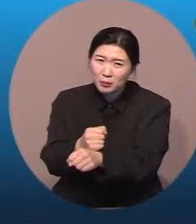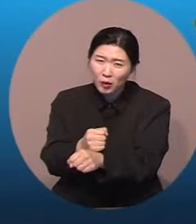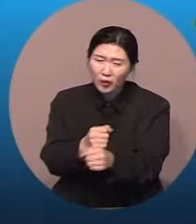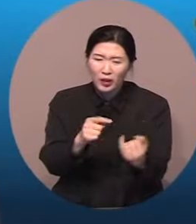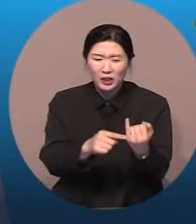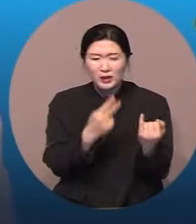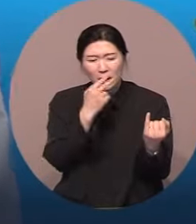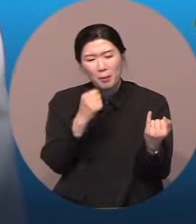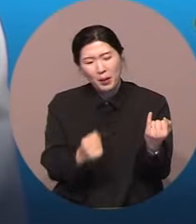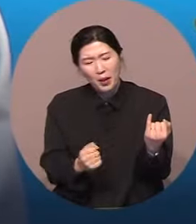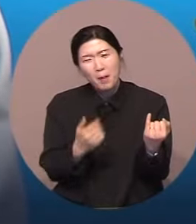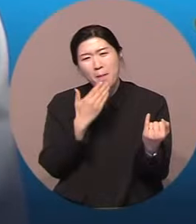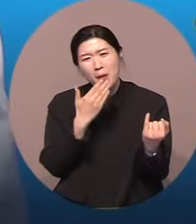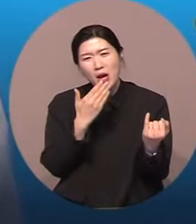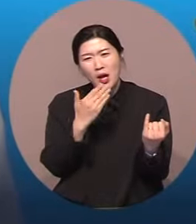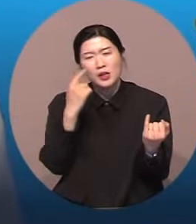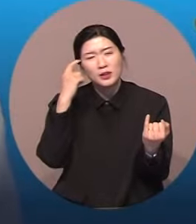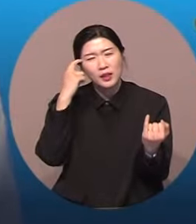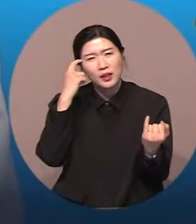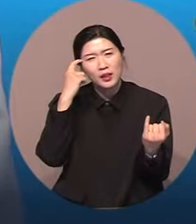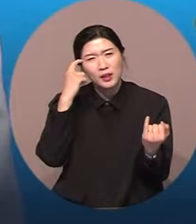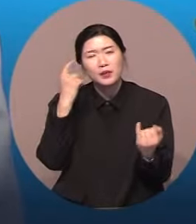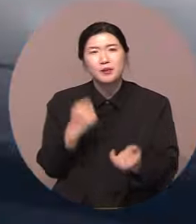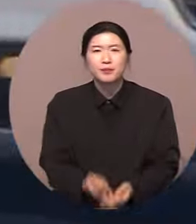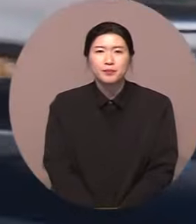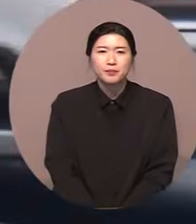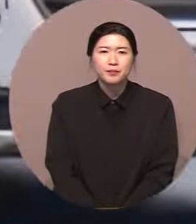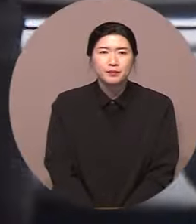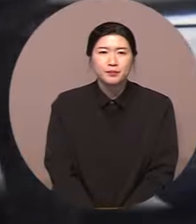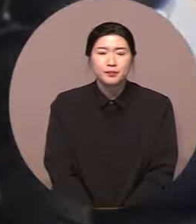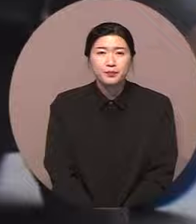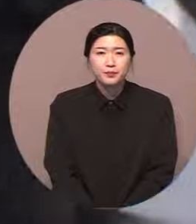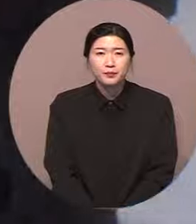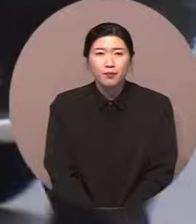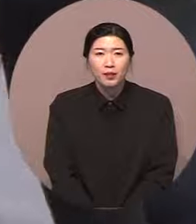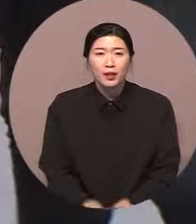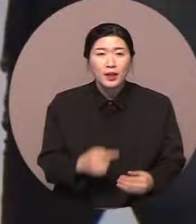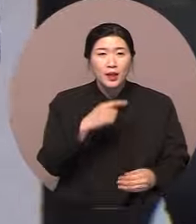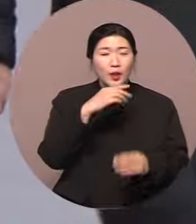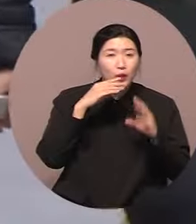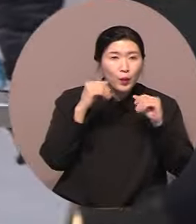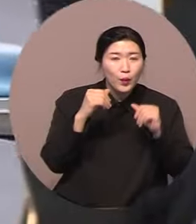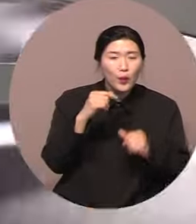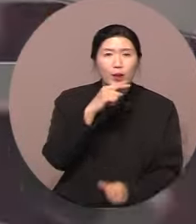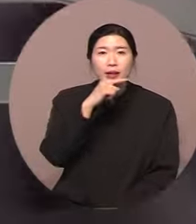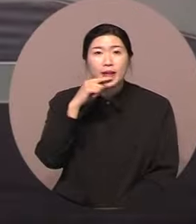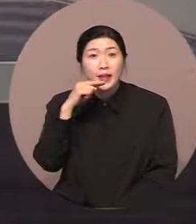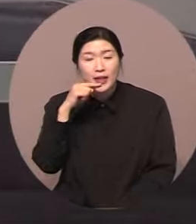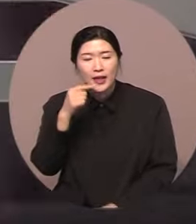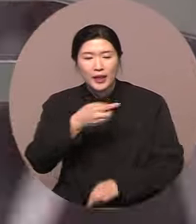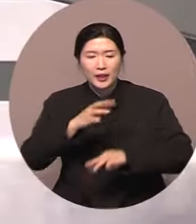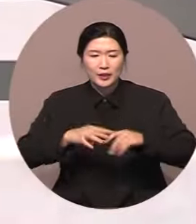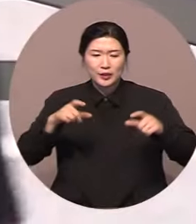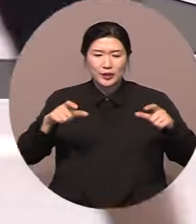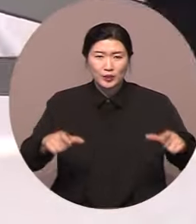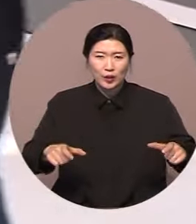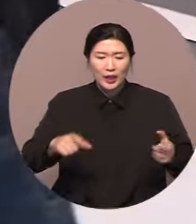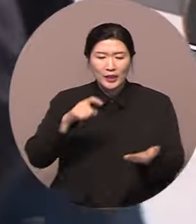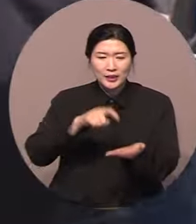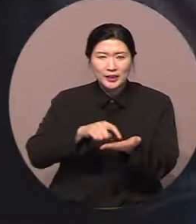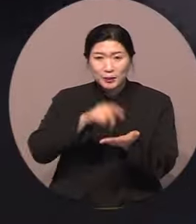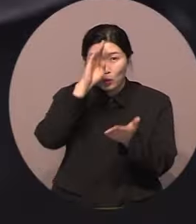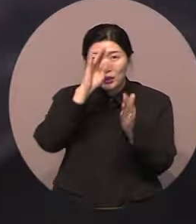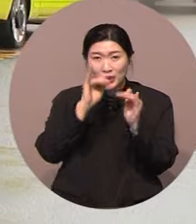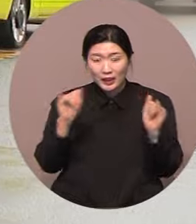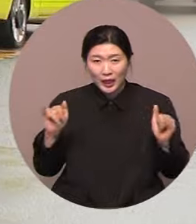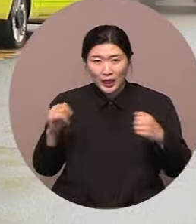병원에 이송을 할 수 있었으면 어땠을까. 지난 주말을 전후해 대전에서는 응급 환자 18명의